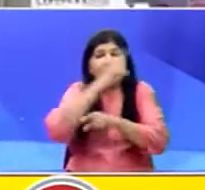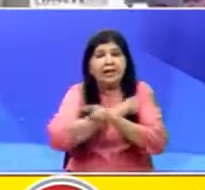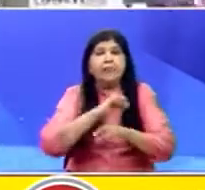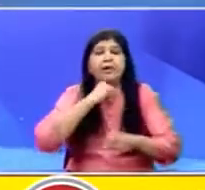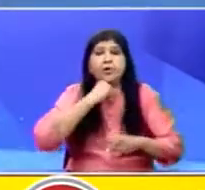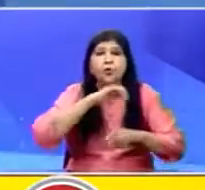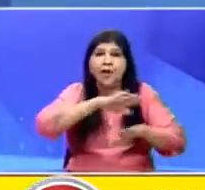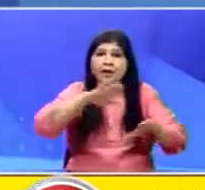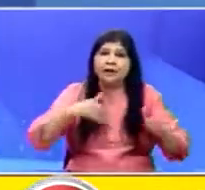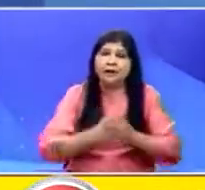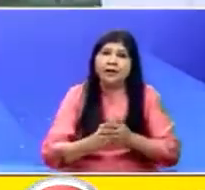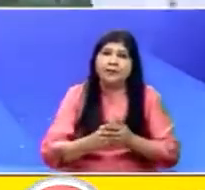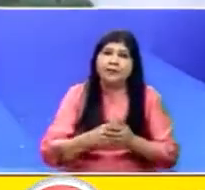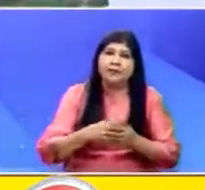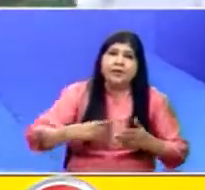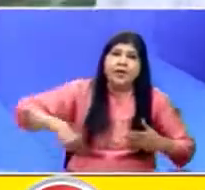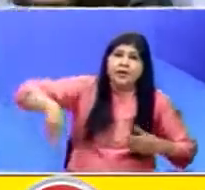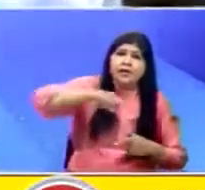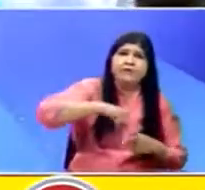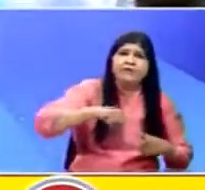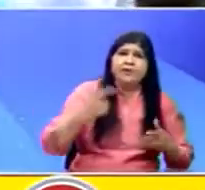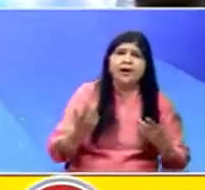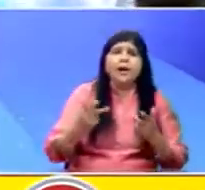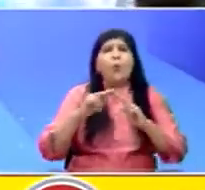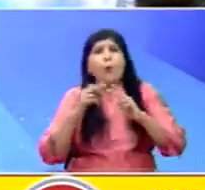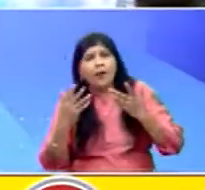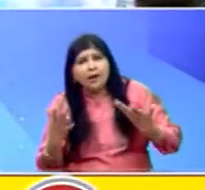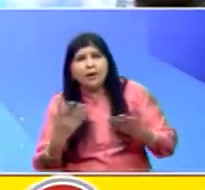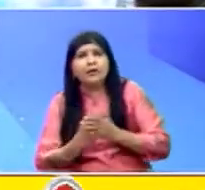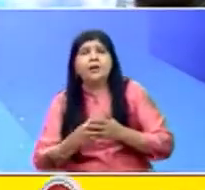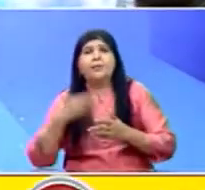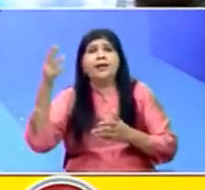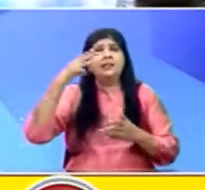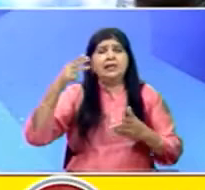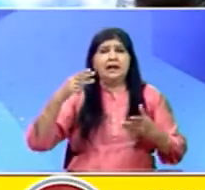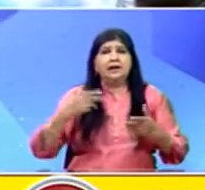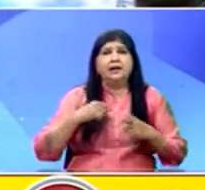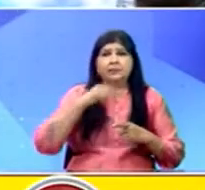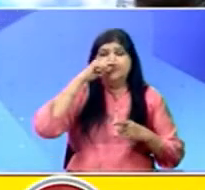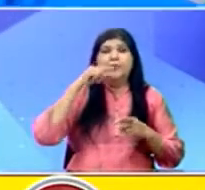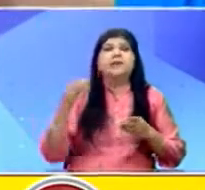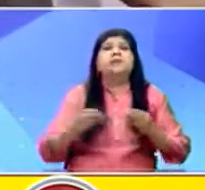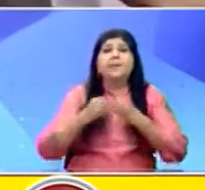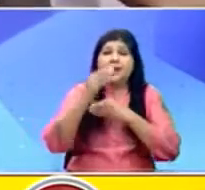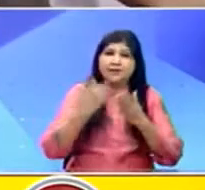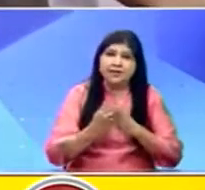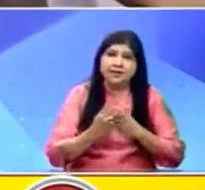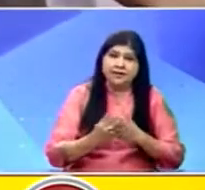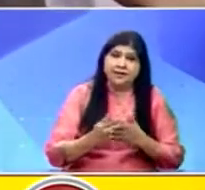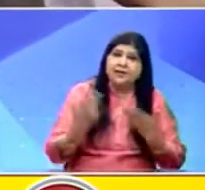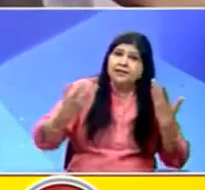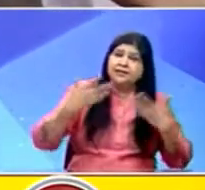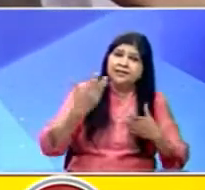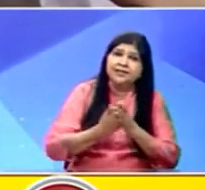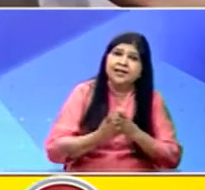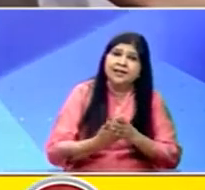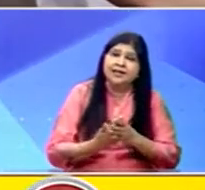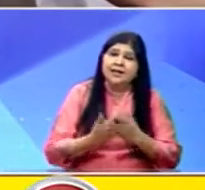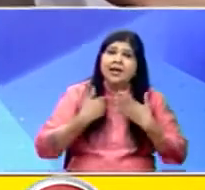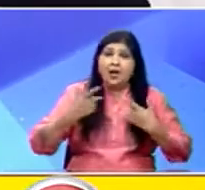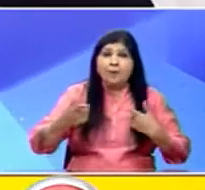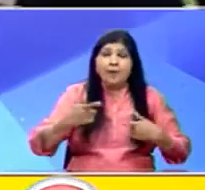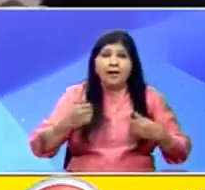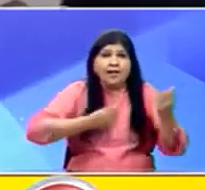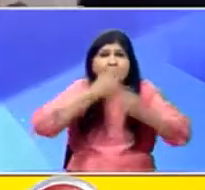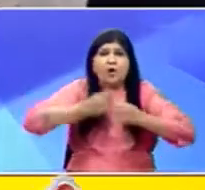खिलाड़ी वैश्विक मंचों पर हमारे तिरंगे की शान बढ़ाते रहें, यही हमारी